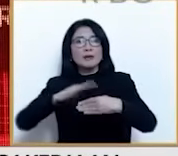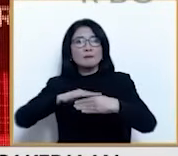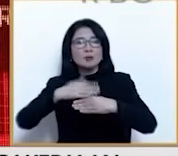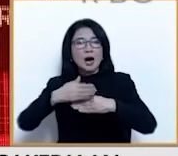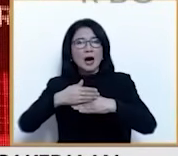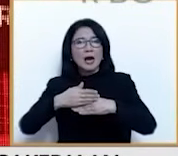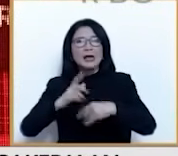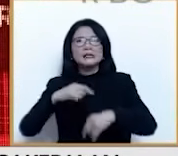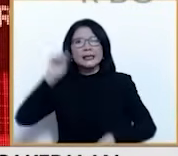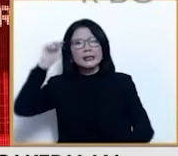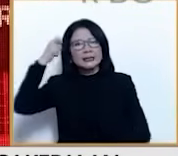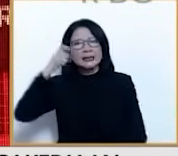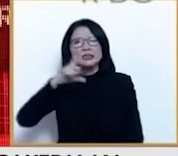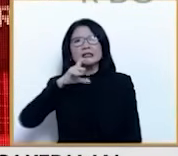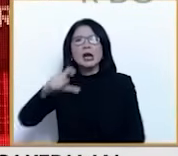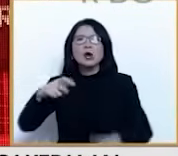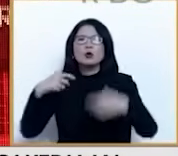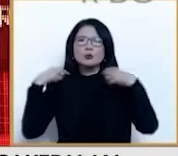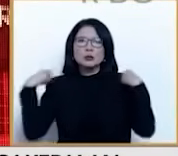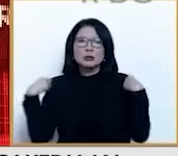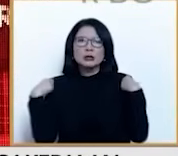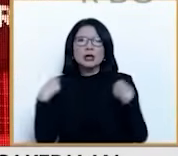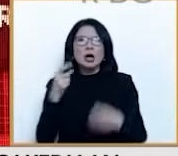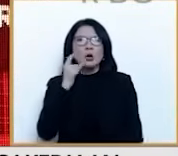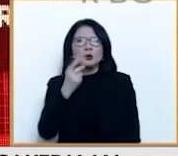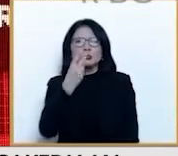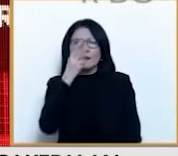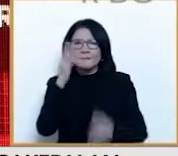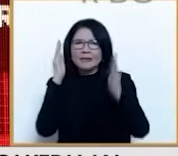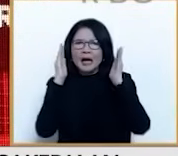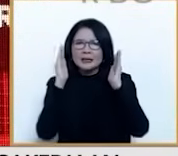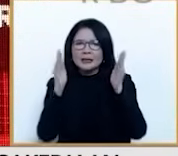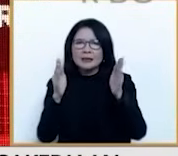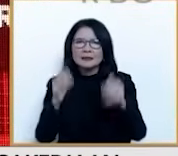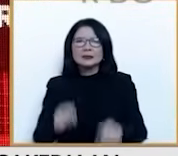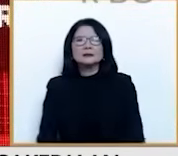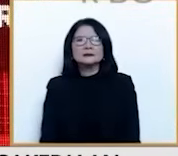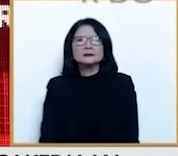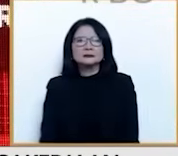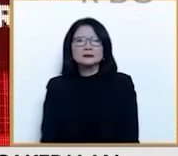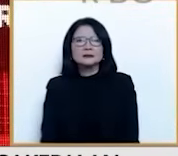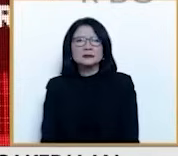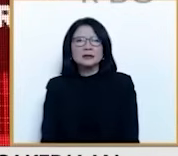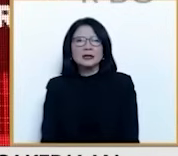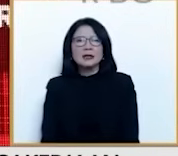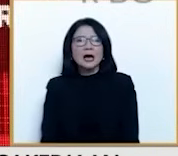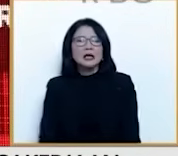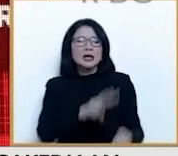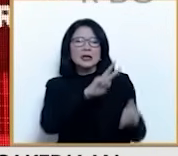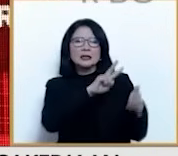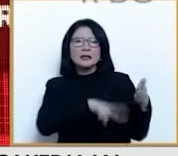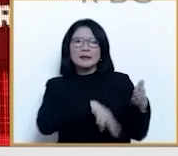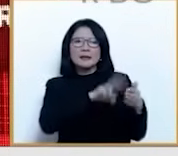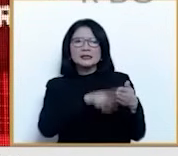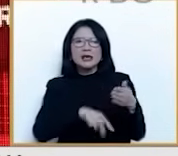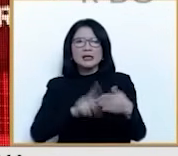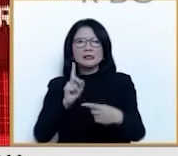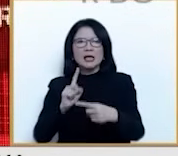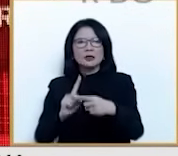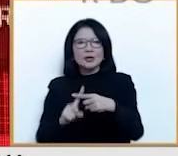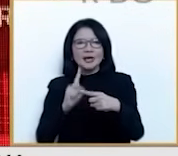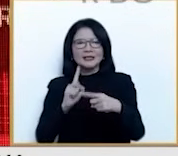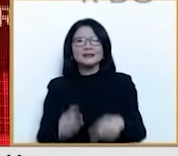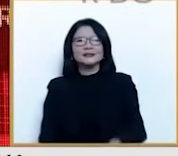ingatkan kepada calon gubernur untuk memperhatikan dengan seksama pertanyaannya karena hanya akan dibacakan